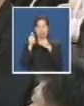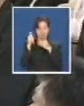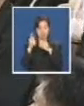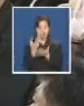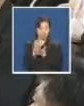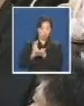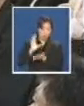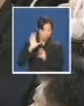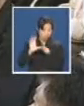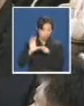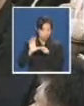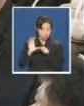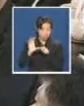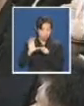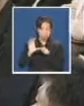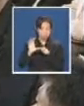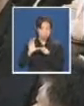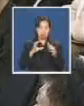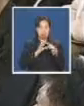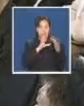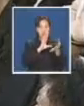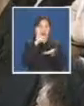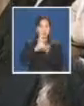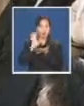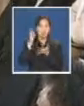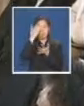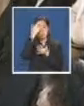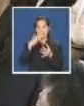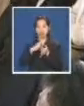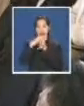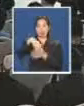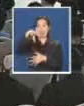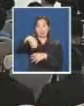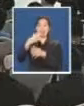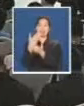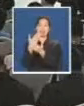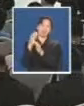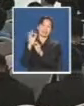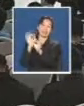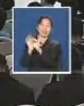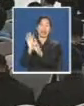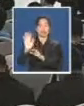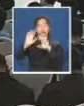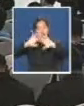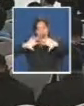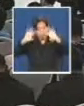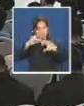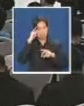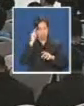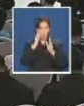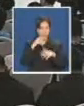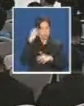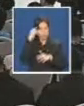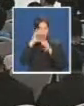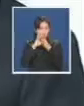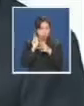นะครับไม่มีภาระงบประมาณนะครับเพราะว่าเป็นเรื่องของสาบานการเงินของรัฐและก็ที่มีความวิตกวันเกรงกันว่าถ้าจะมีเป็นภาระของราด